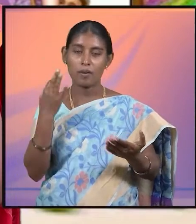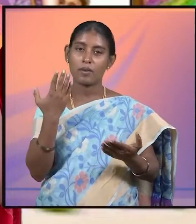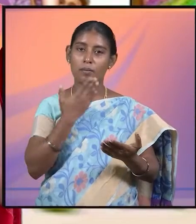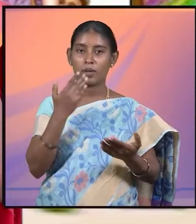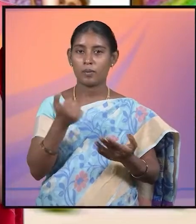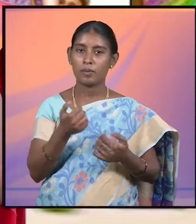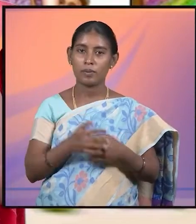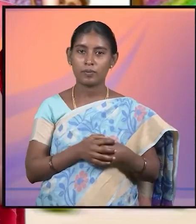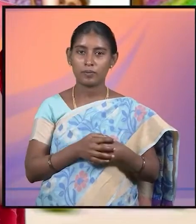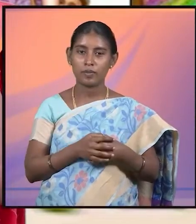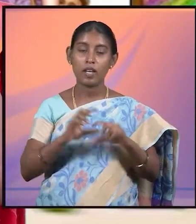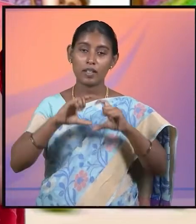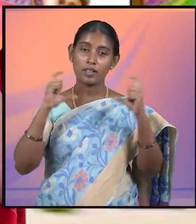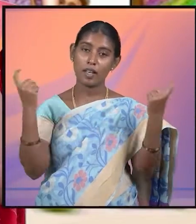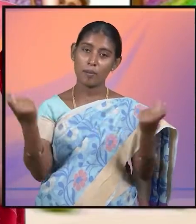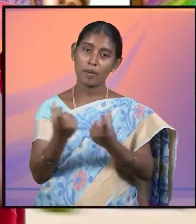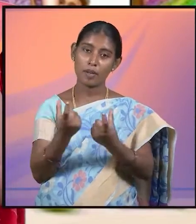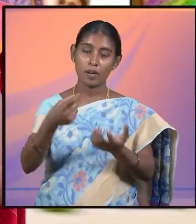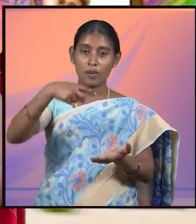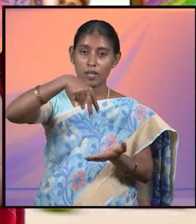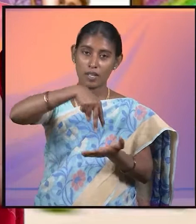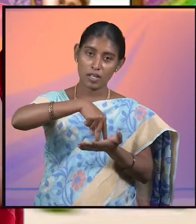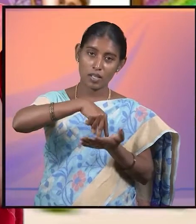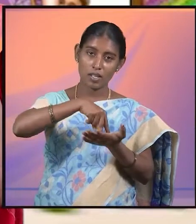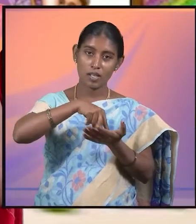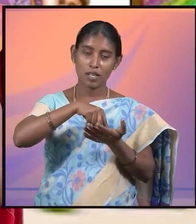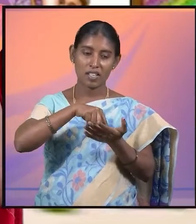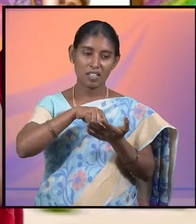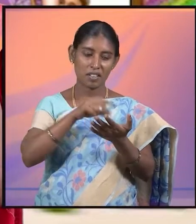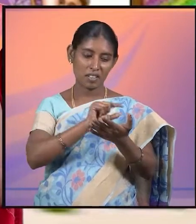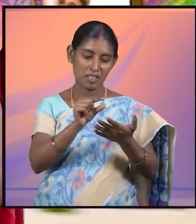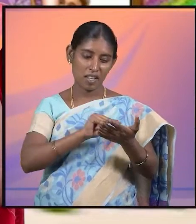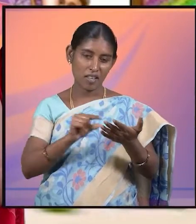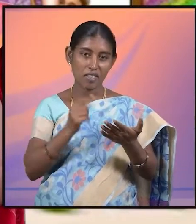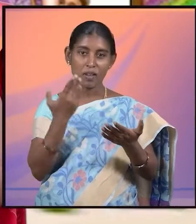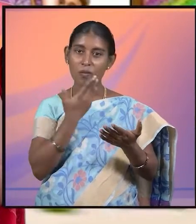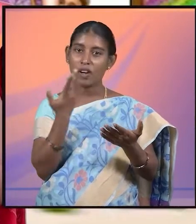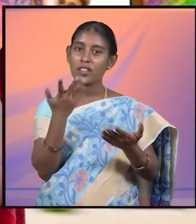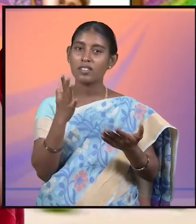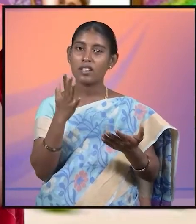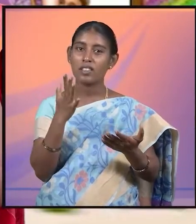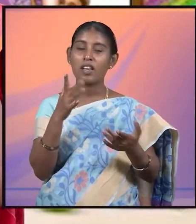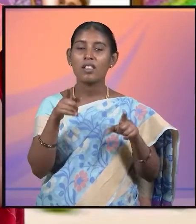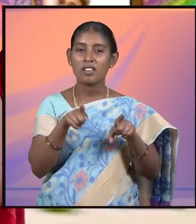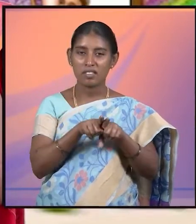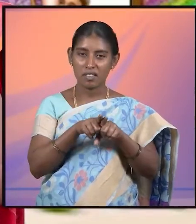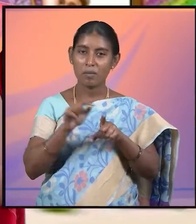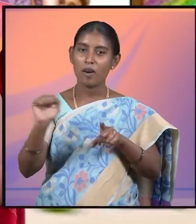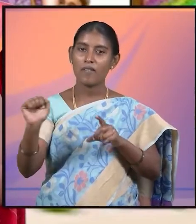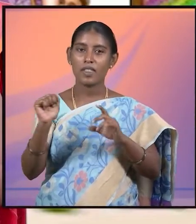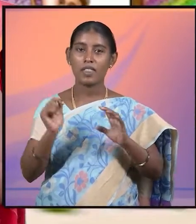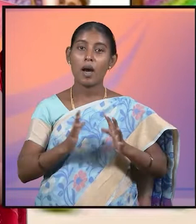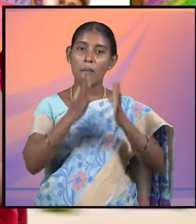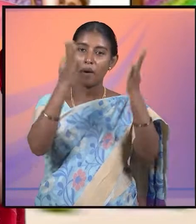விட சபை நடுவே ஒரு செய்தியை வாசிக்க தெரியாமல் நிற்பவனே மரம் என்கின்றது.